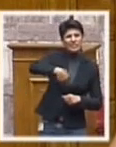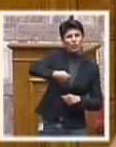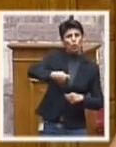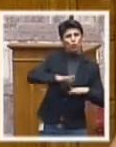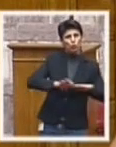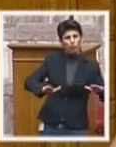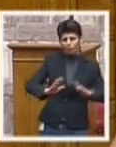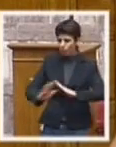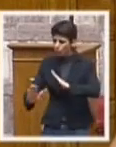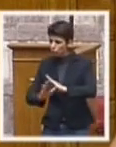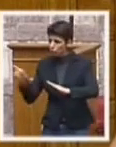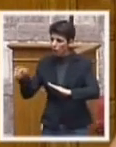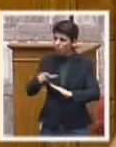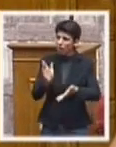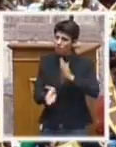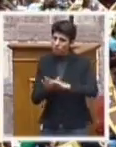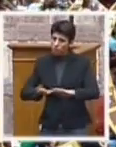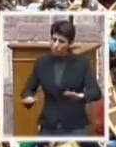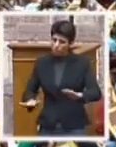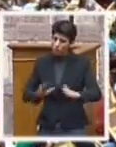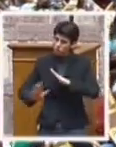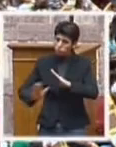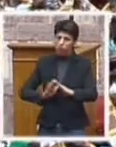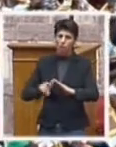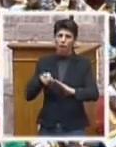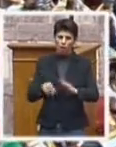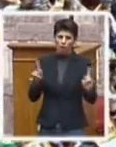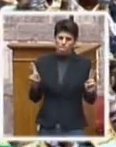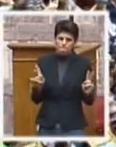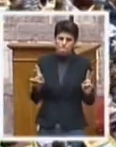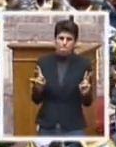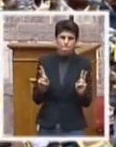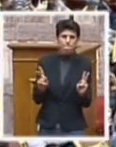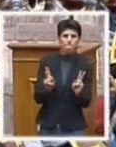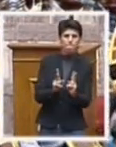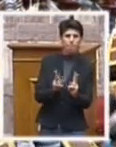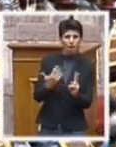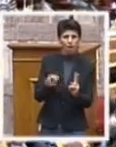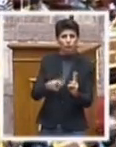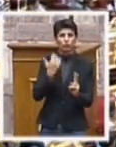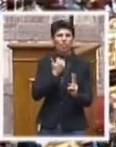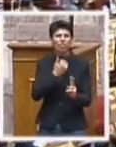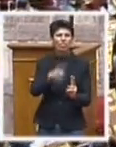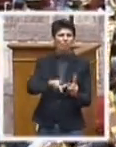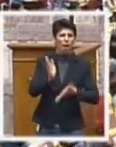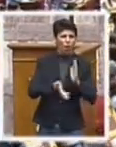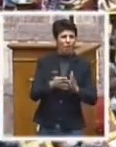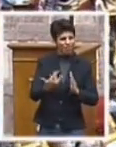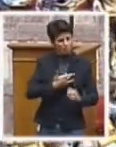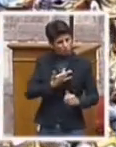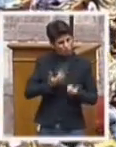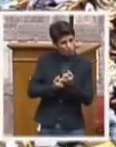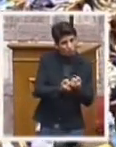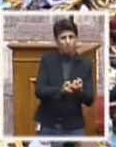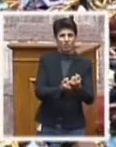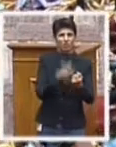κακοποιημένο παιδί. Κατά αυτόν τον τρόπο, θα επέλθει εξασθένιση του φαινομένου και προσθέτως, τα θύματα της κακοποίησης θα βρίσκουν ψυχολογική